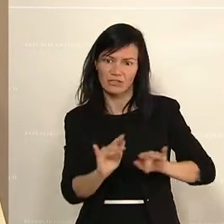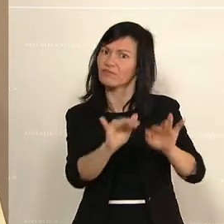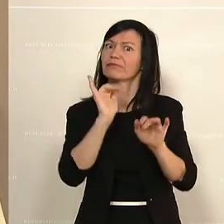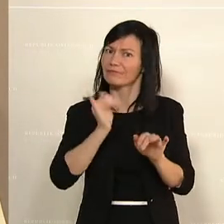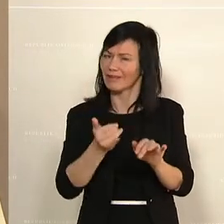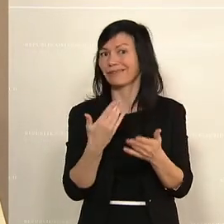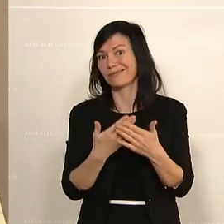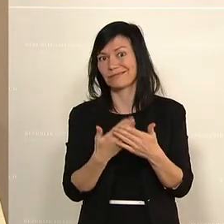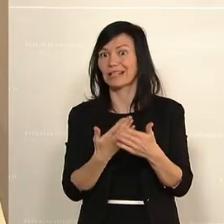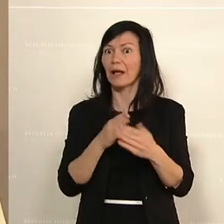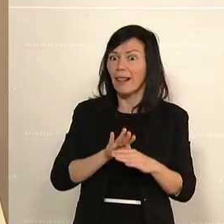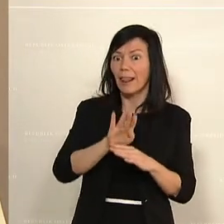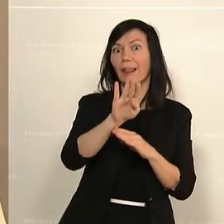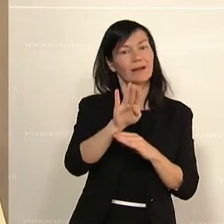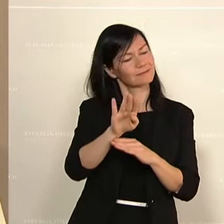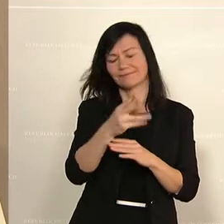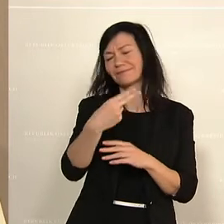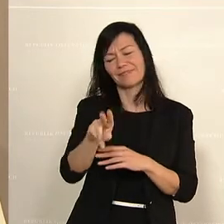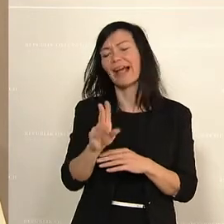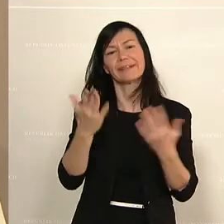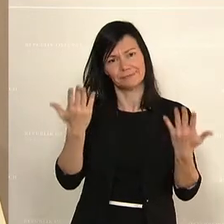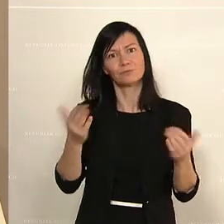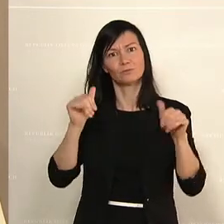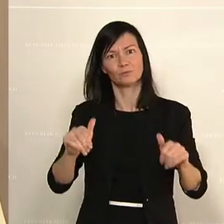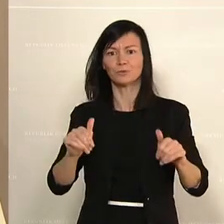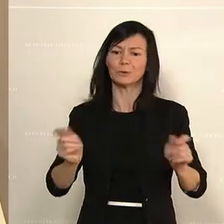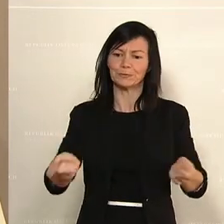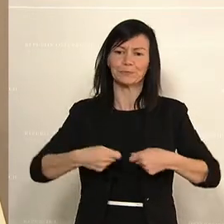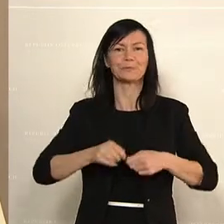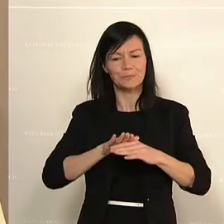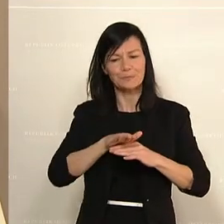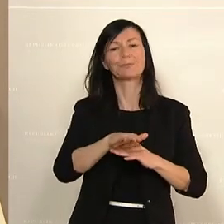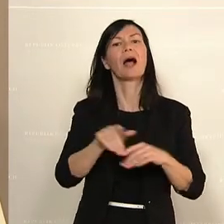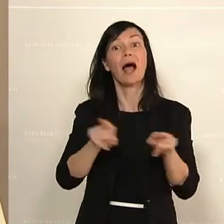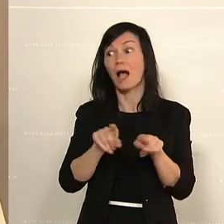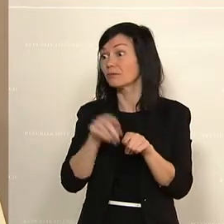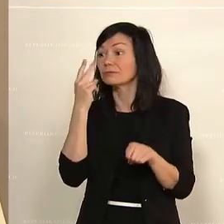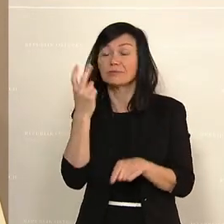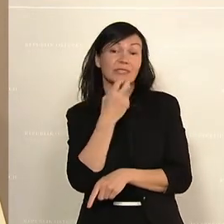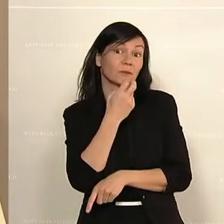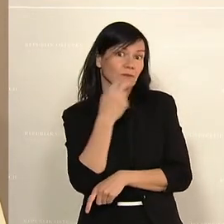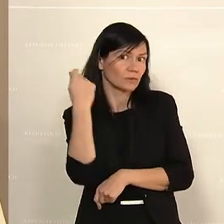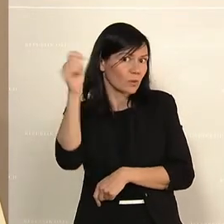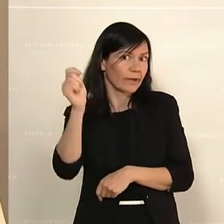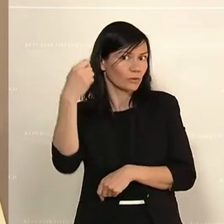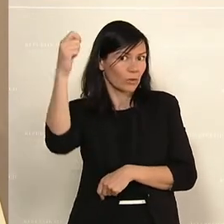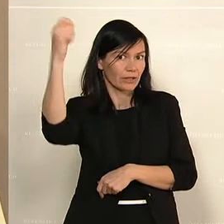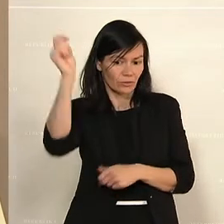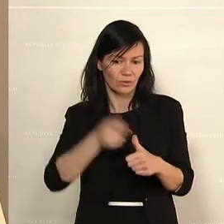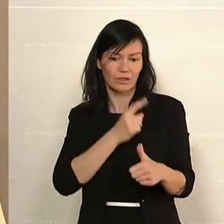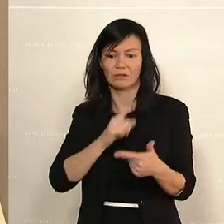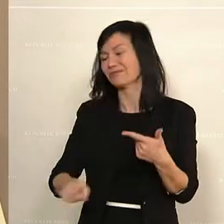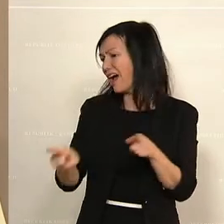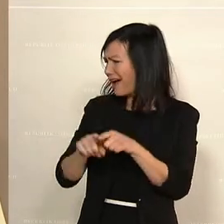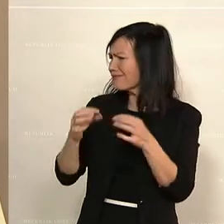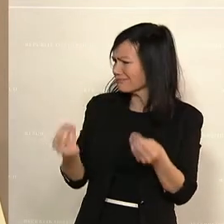Wachstumserwartungen zurückschrauben müssen und natürlich auch mit Einschränkungen, die wir jetzt ja schon spüren. Auch die Teuerung bei der Energie ist ja auch eine